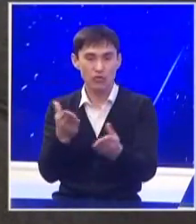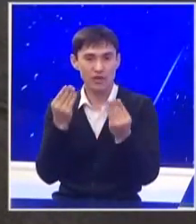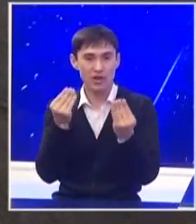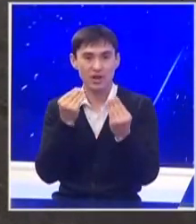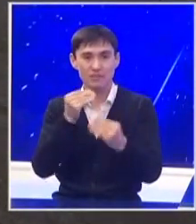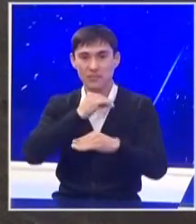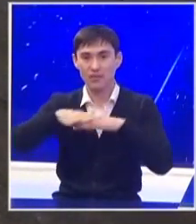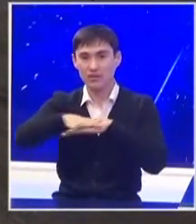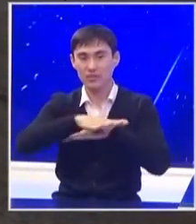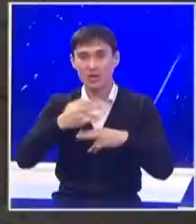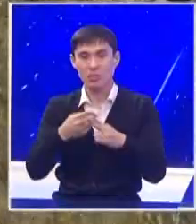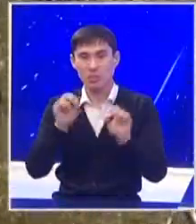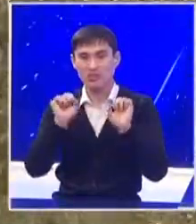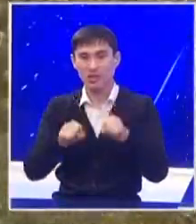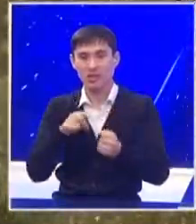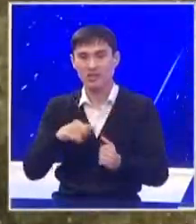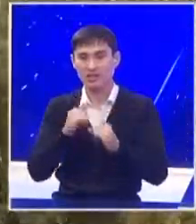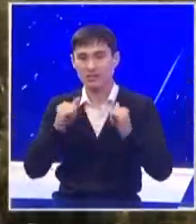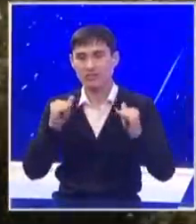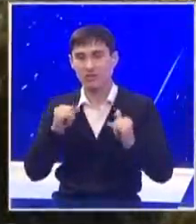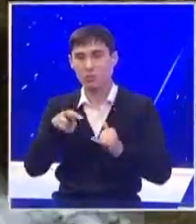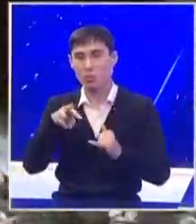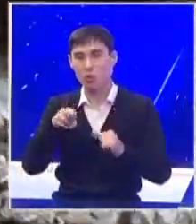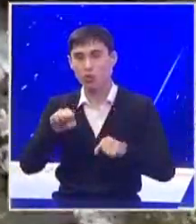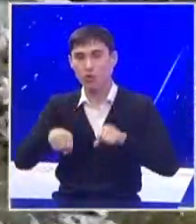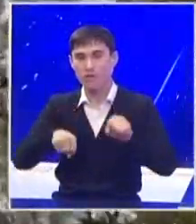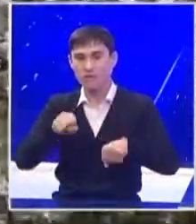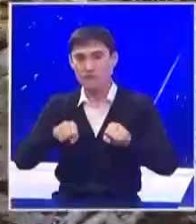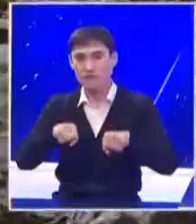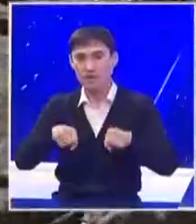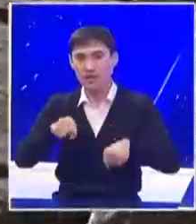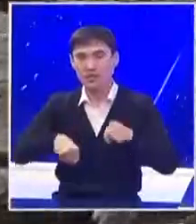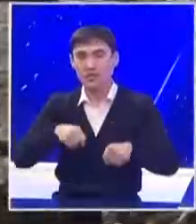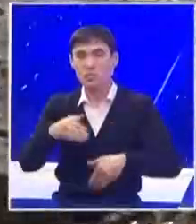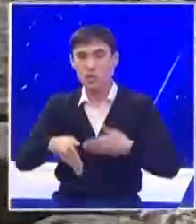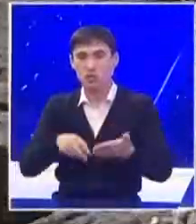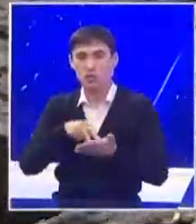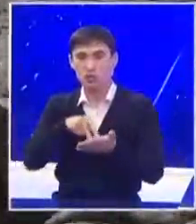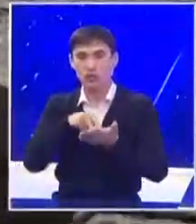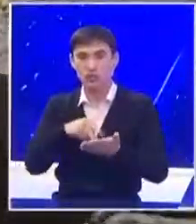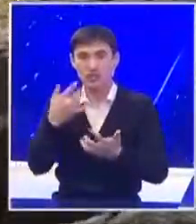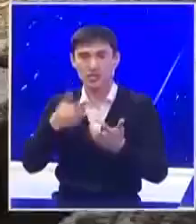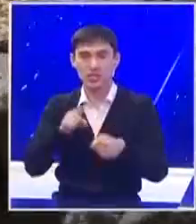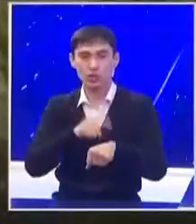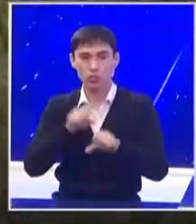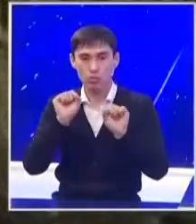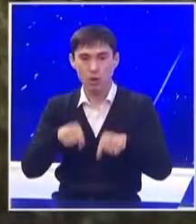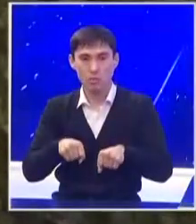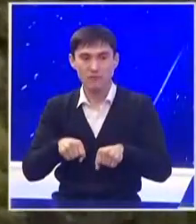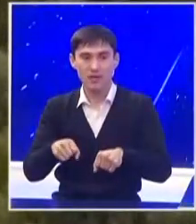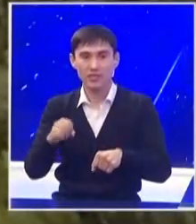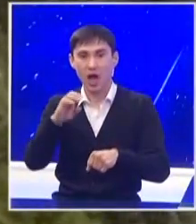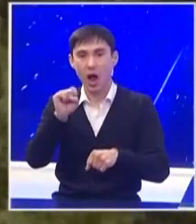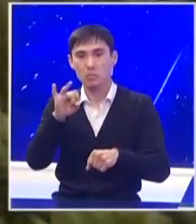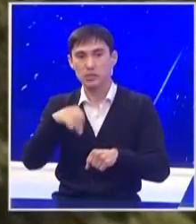великолепным ландшафтом. Это позволяет развивать здесь мото-, вело- и пеший туризм. Именно здесь в течение нескольких часов можно побывать на